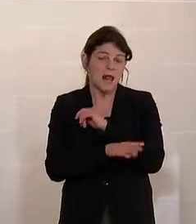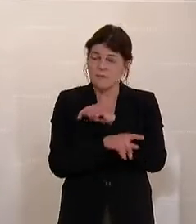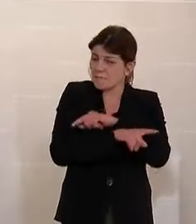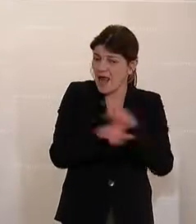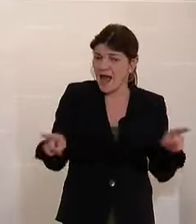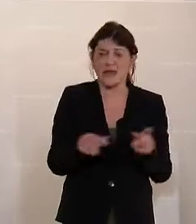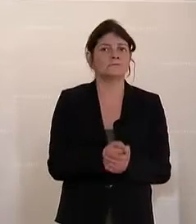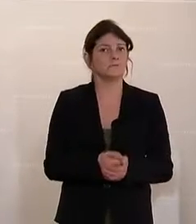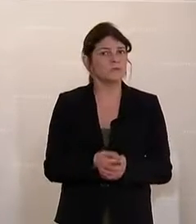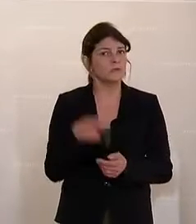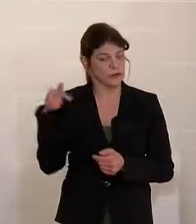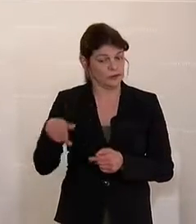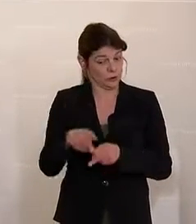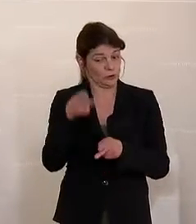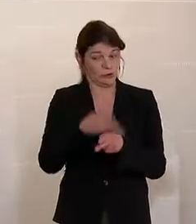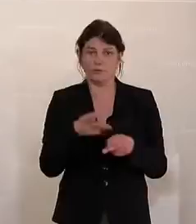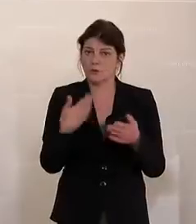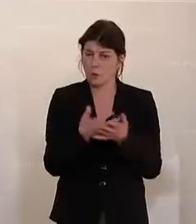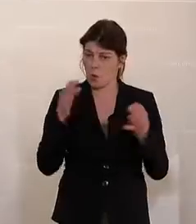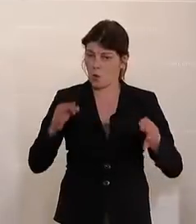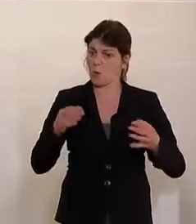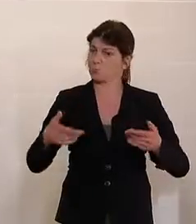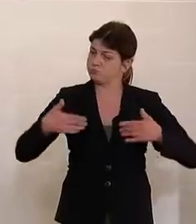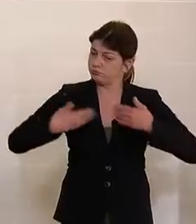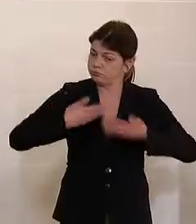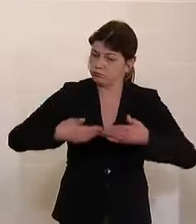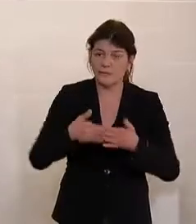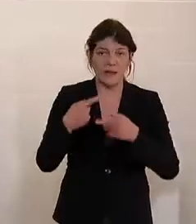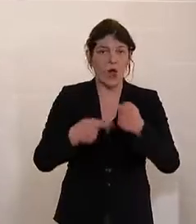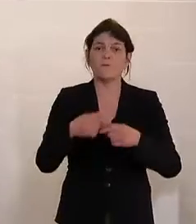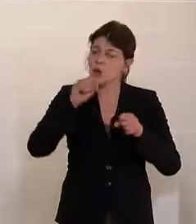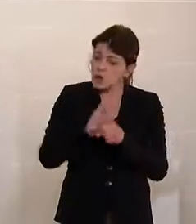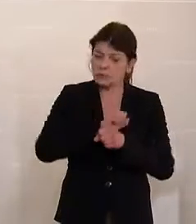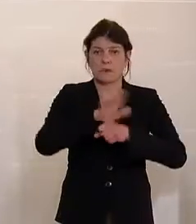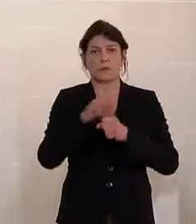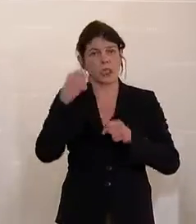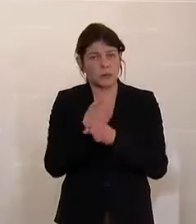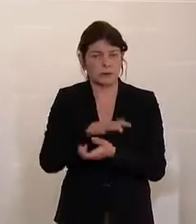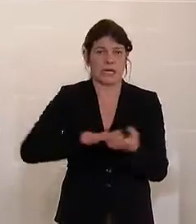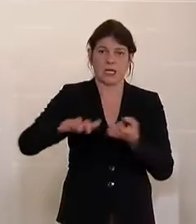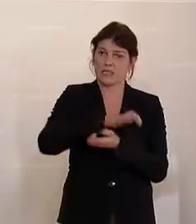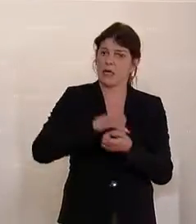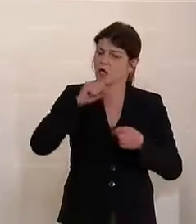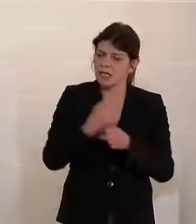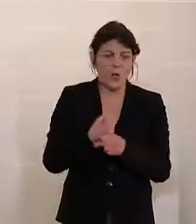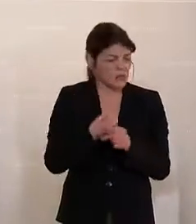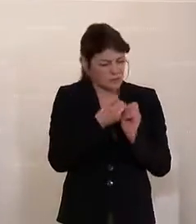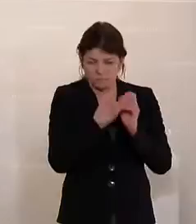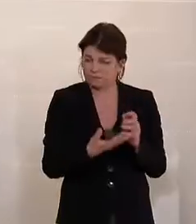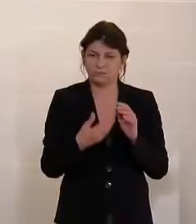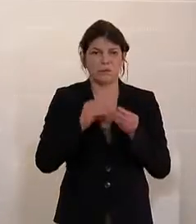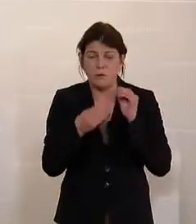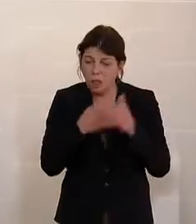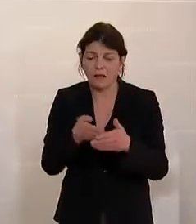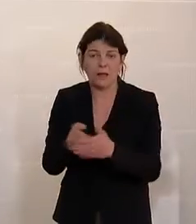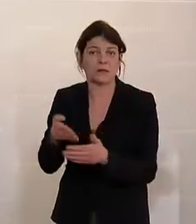jene, die diesen Staat so gut am Laufen halten, trotz Pandemie, trotz Krise, trotz aller möglichen Widrigkeiten.